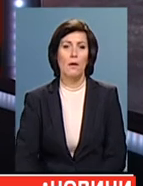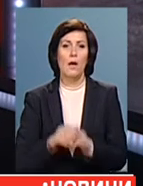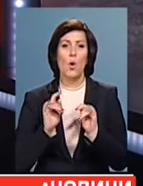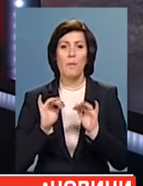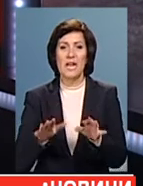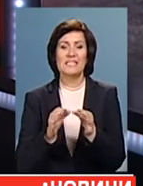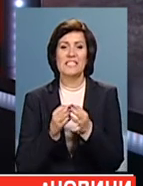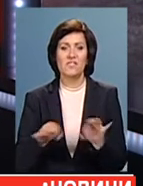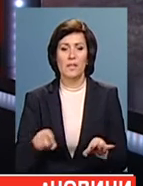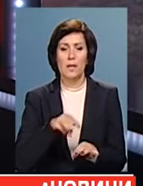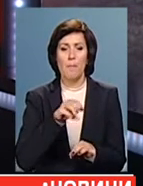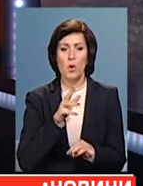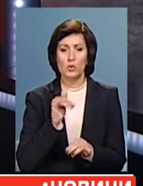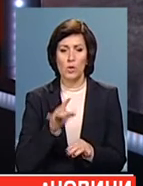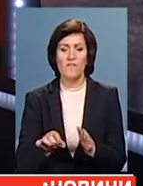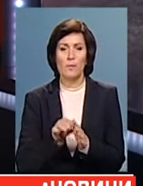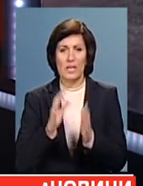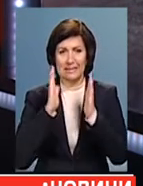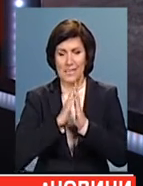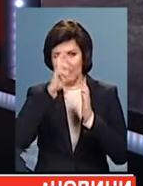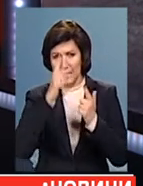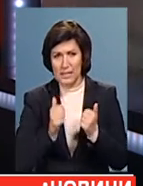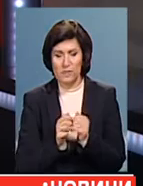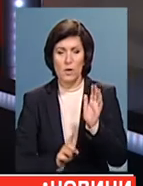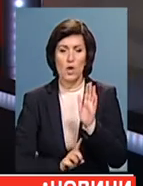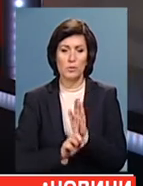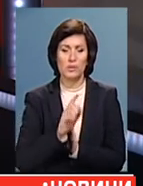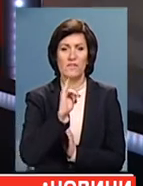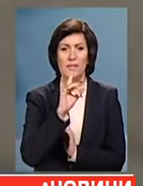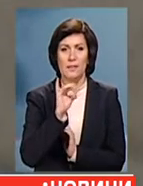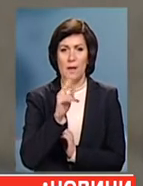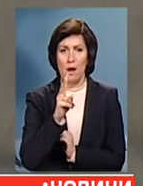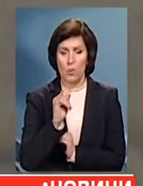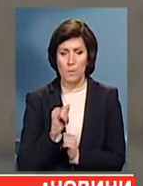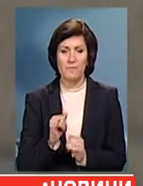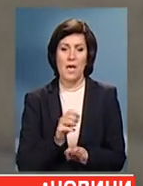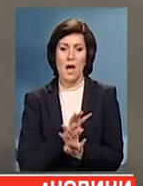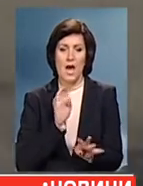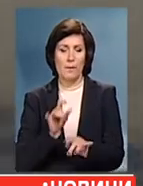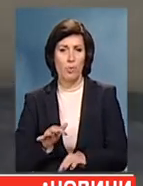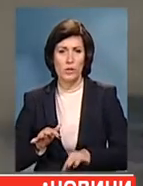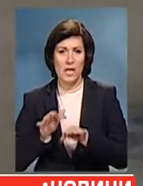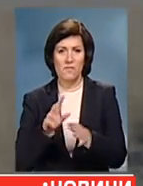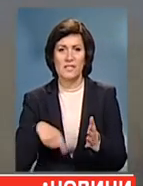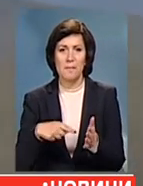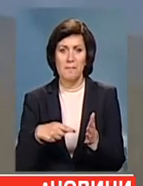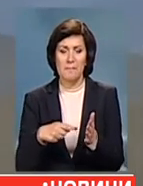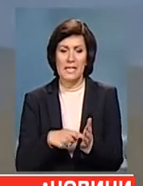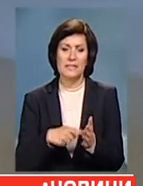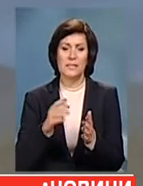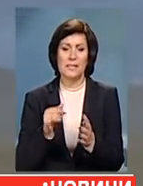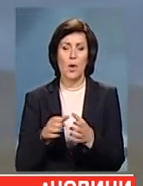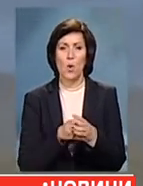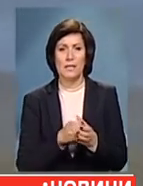Операція зі звільнення Мосула від бойовиків Ісламської держави розпочалась в Іраку. Урядова армія буде атакувати місто за підтримки коаліції